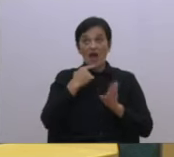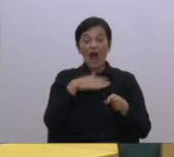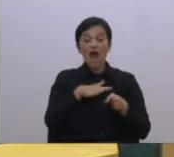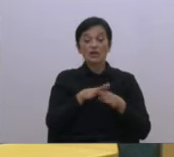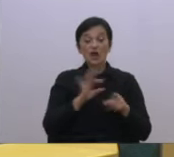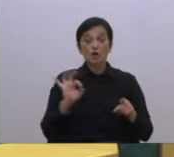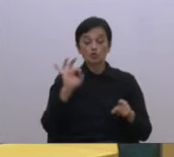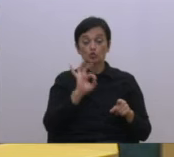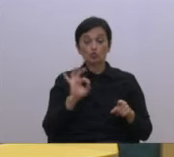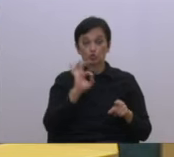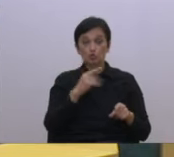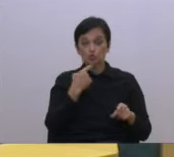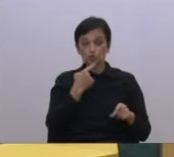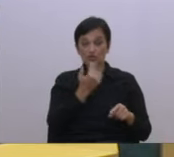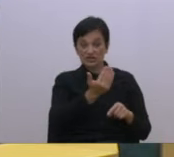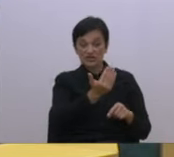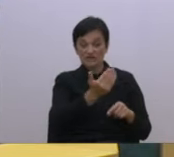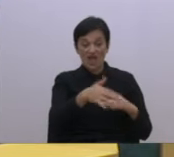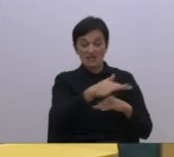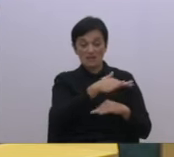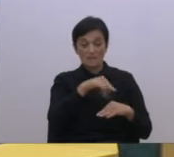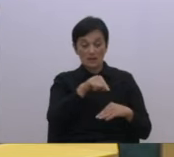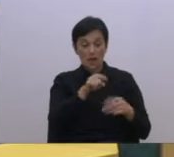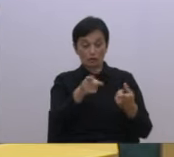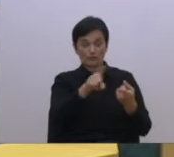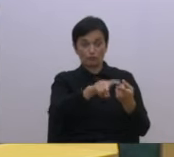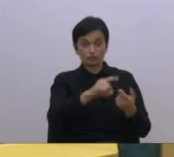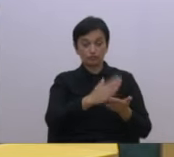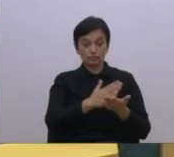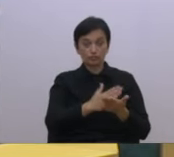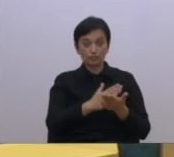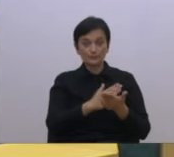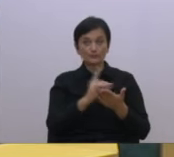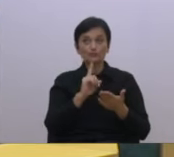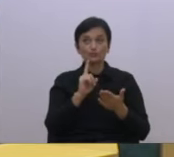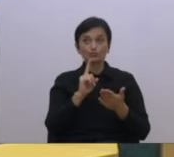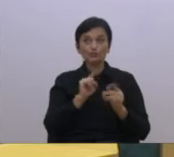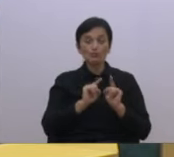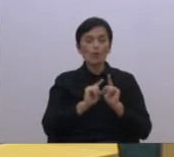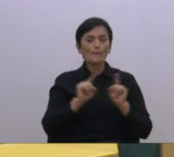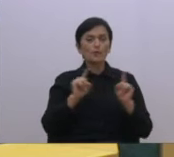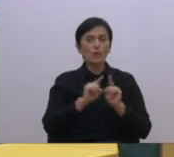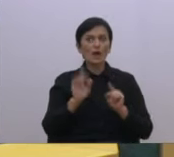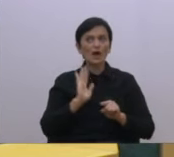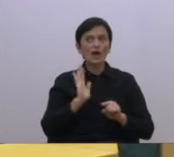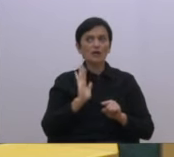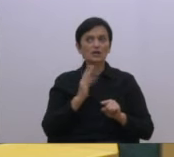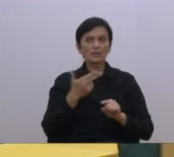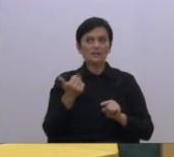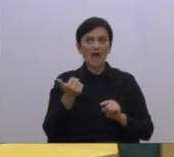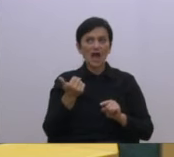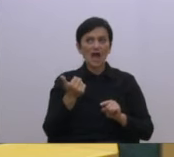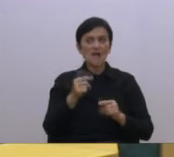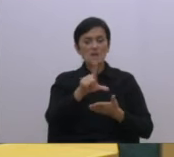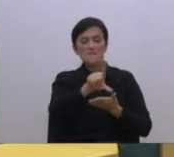ისევ დაუბრუნდები, რომ თქვენივე პლატფორმას ეხმიანება, რომ არ უნდა მოხდეს პროპაგირება და